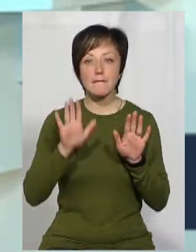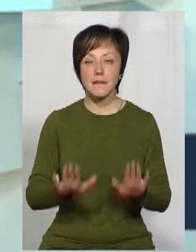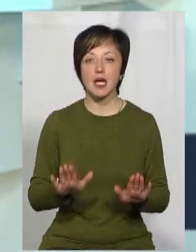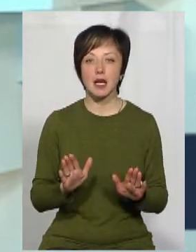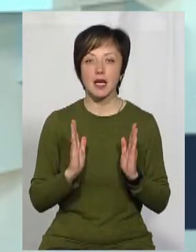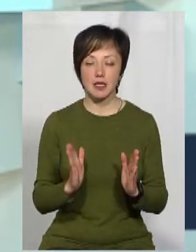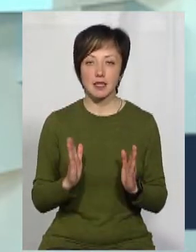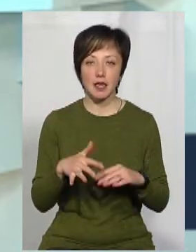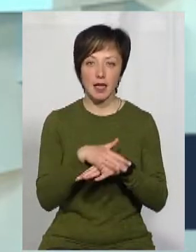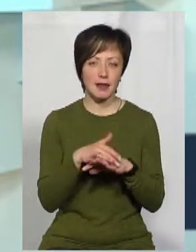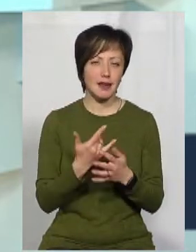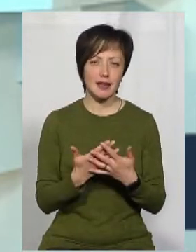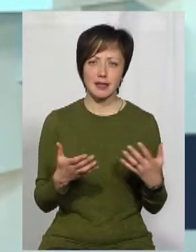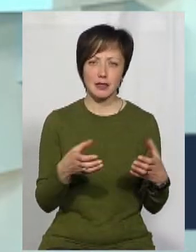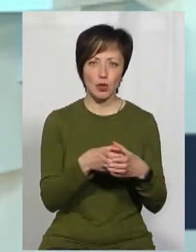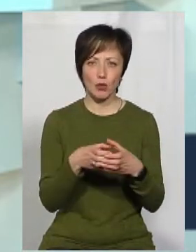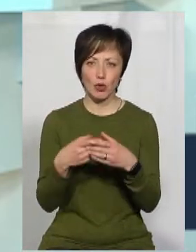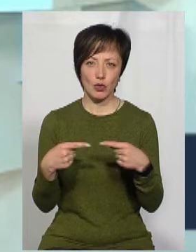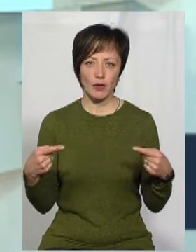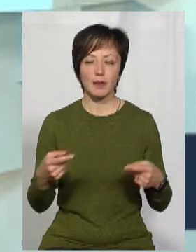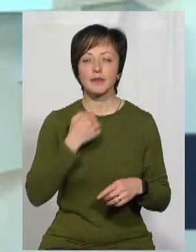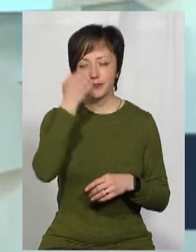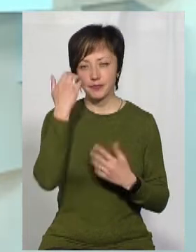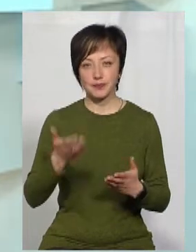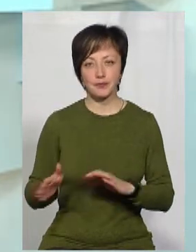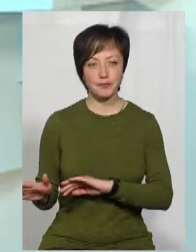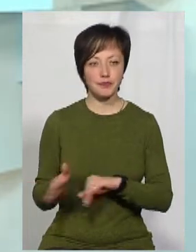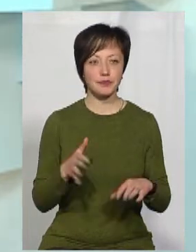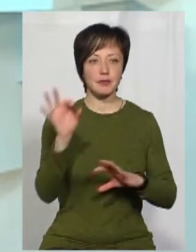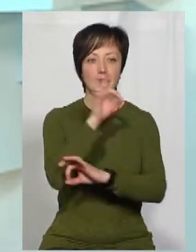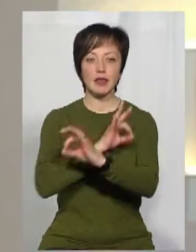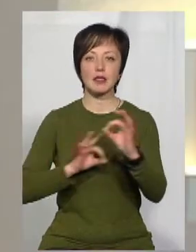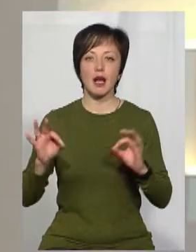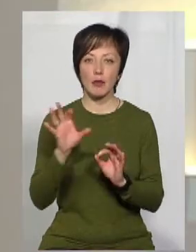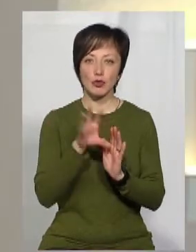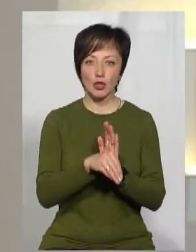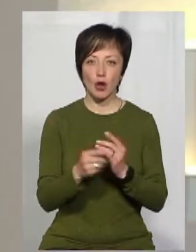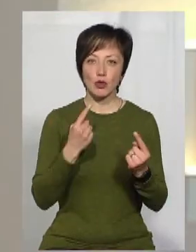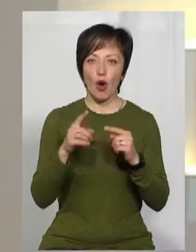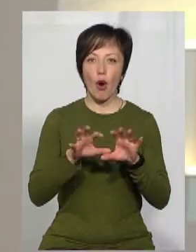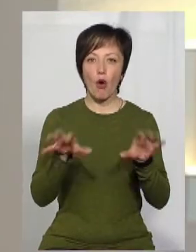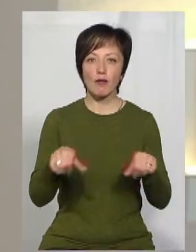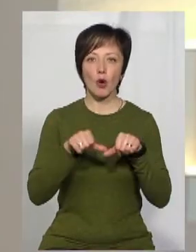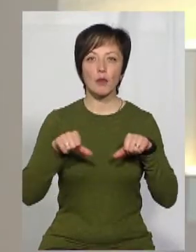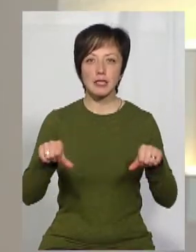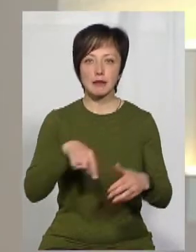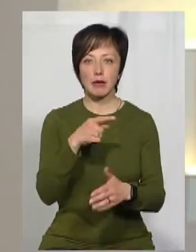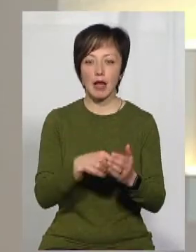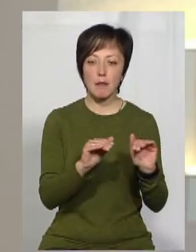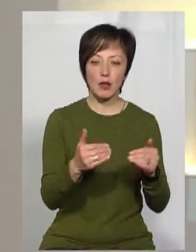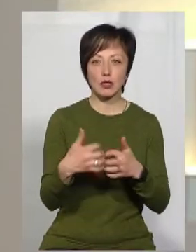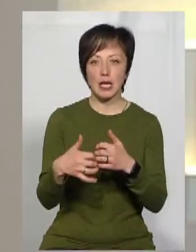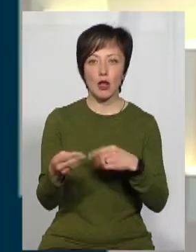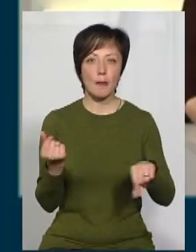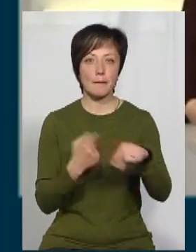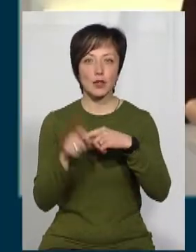хмельницьких ринках різною групою товарів. Дякую вам. І скайпом долучаємо до нашої розмови голову комісії з питань малого та